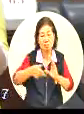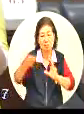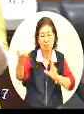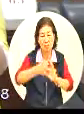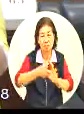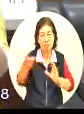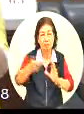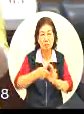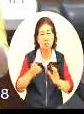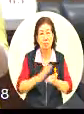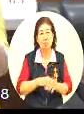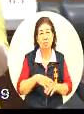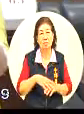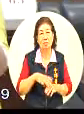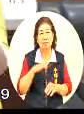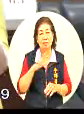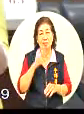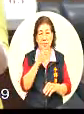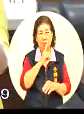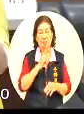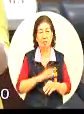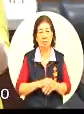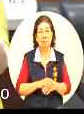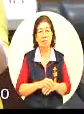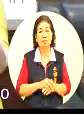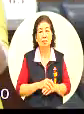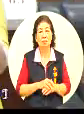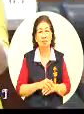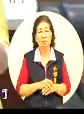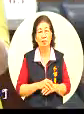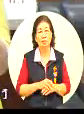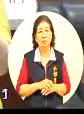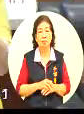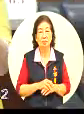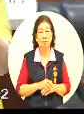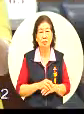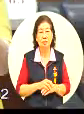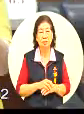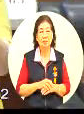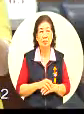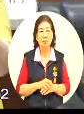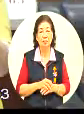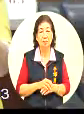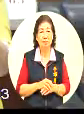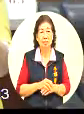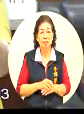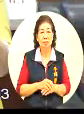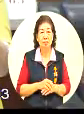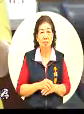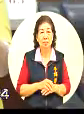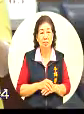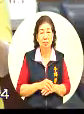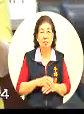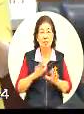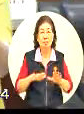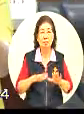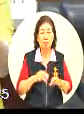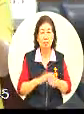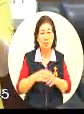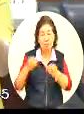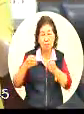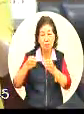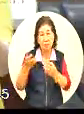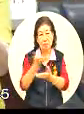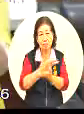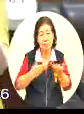本身觉得非常奇怪的做法所以你家要拿出来讨论像我们